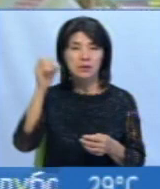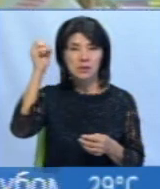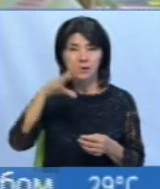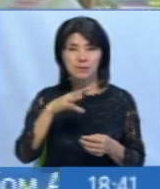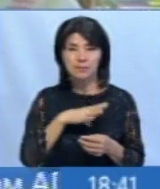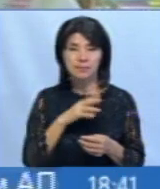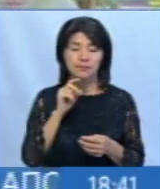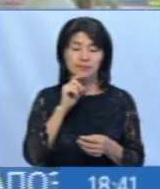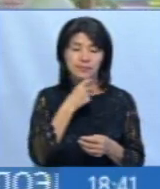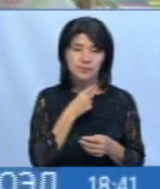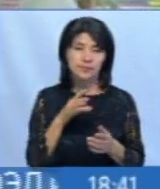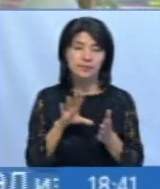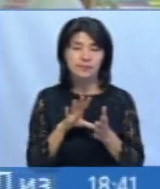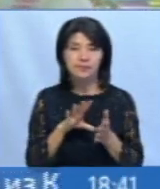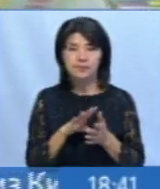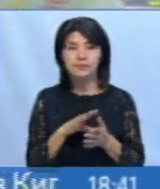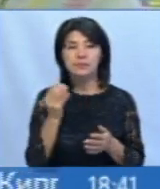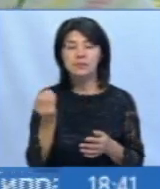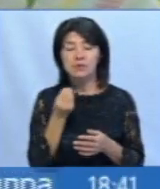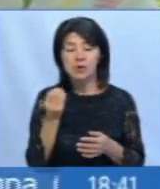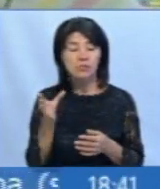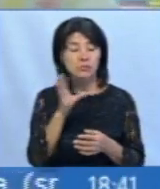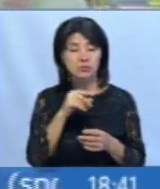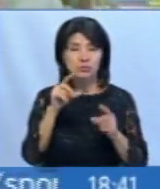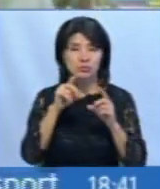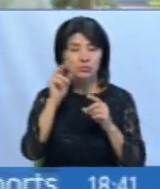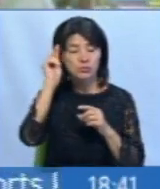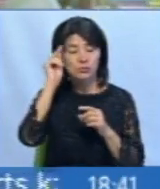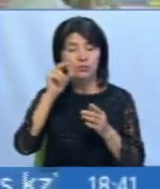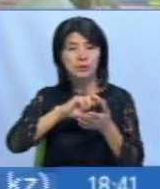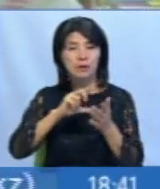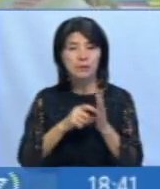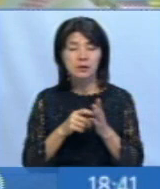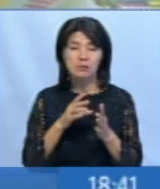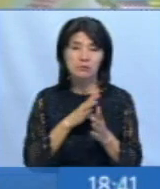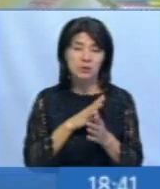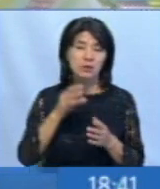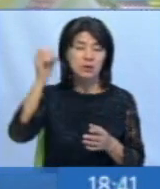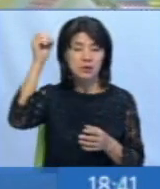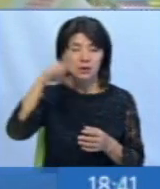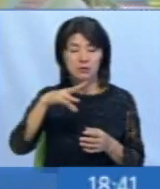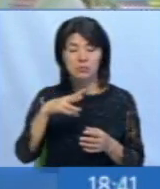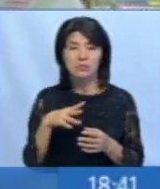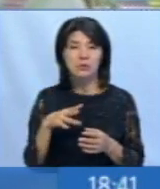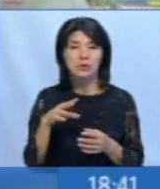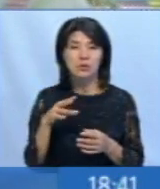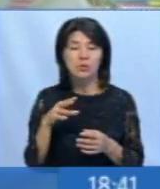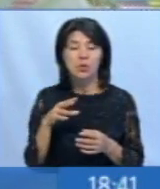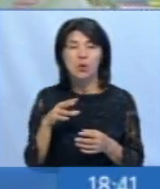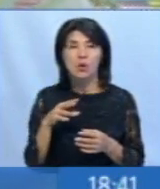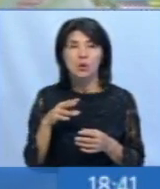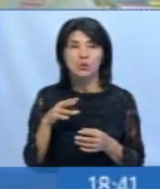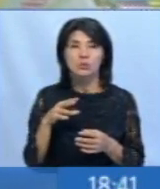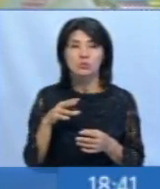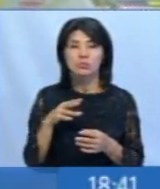экономить электроэнергию. Кроме того, во всех учебных кабинетах были установлены лампы над ученической доской, проведена